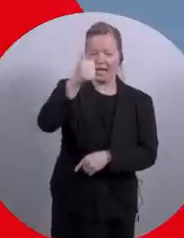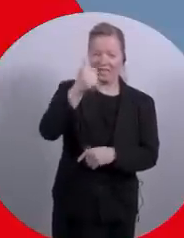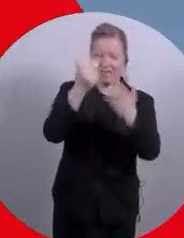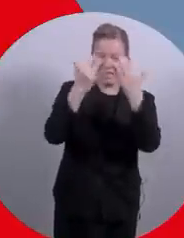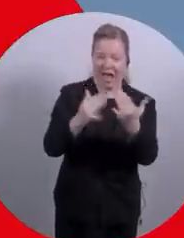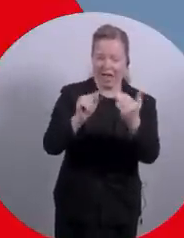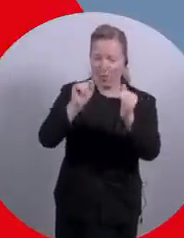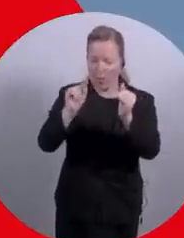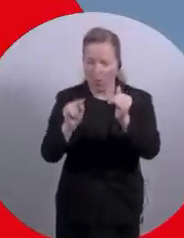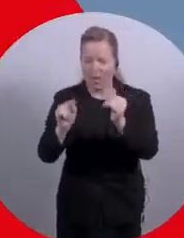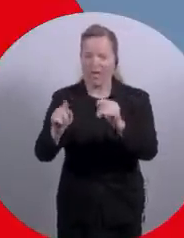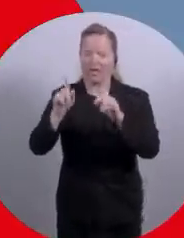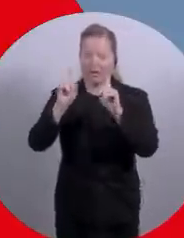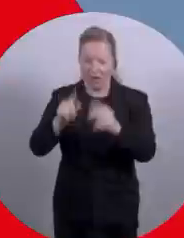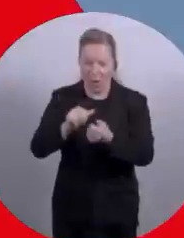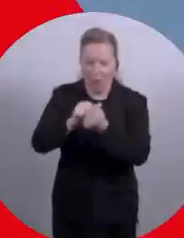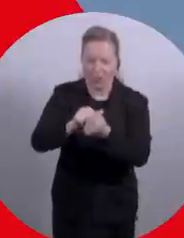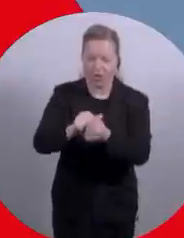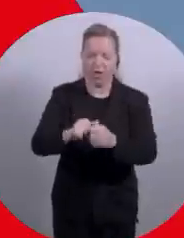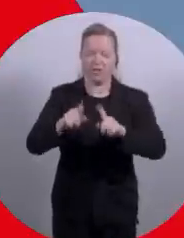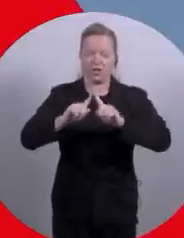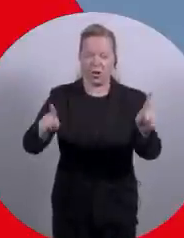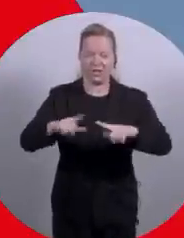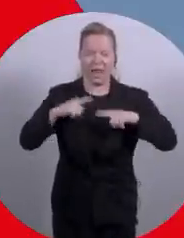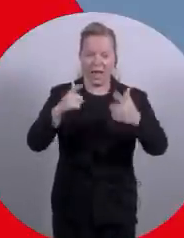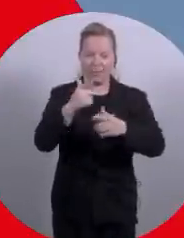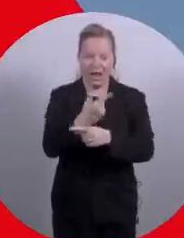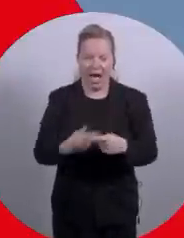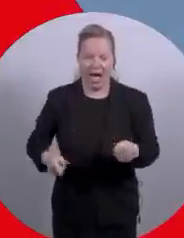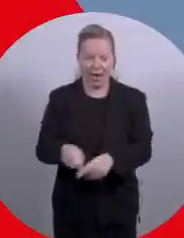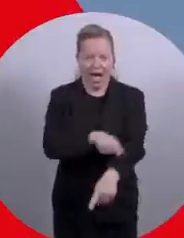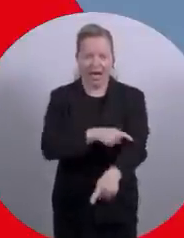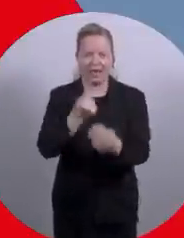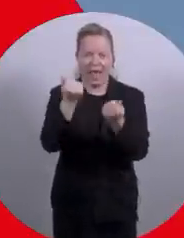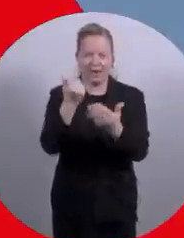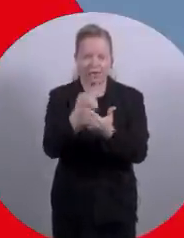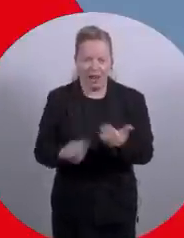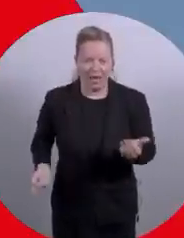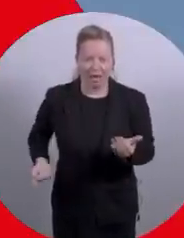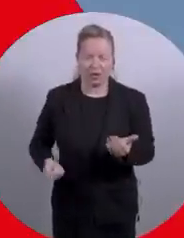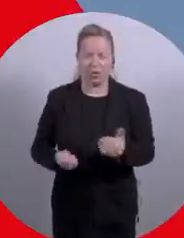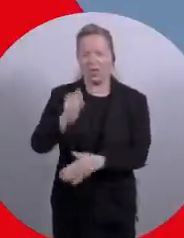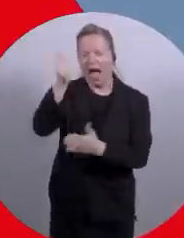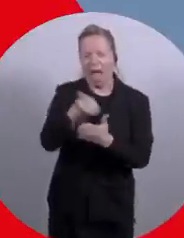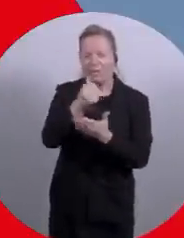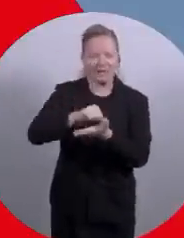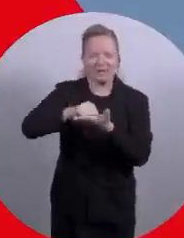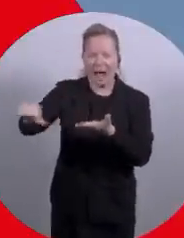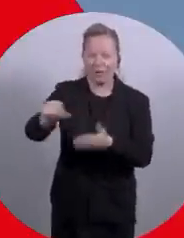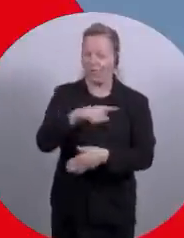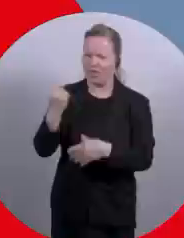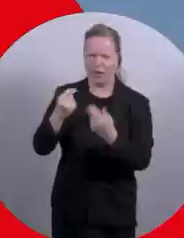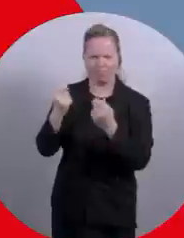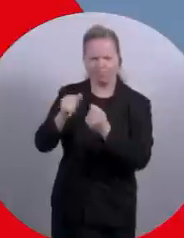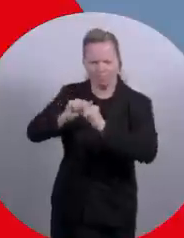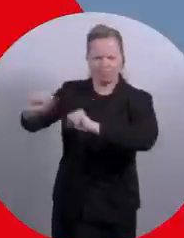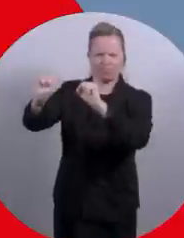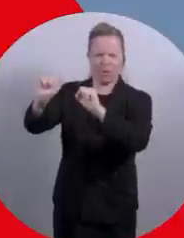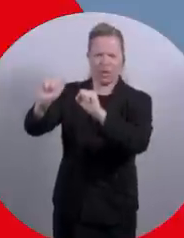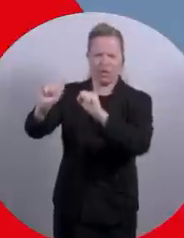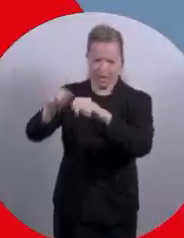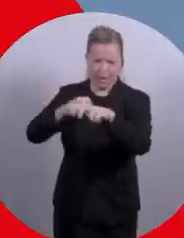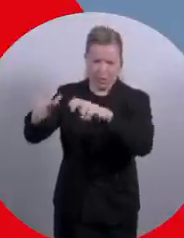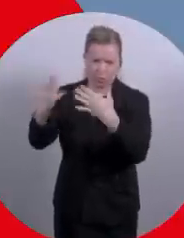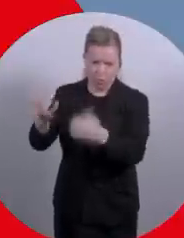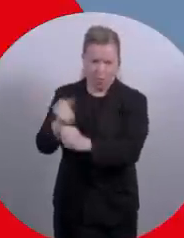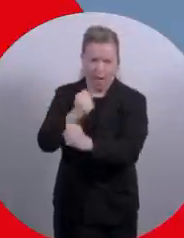wenn man wissen weil sonst verlieren wir unser Leben lang geht deswegen werden wir uns gegen Einmalzahlungen so wie es diese Regierung jetzt mit uns gemacht haben deswegen stecken wir